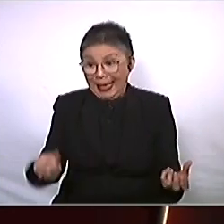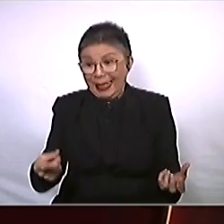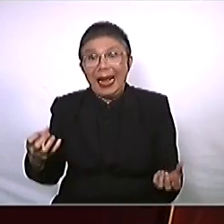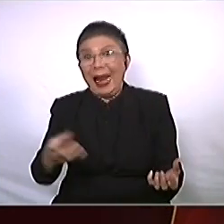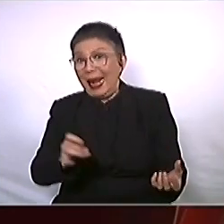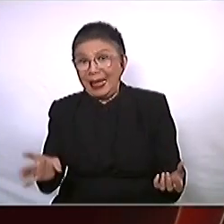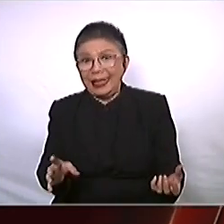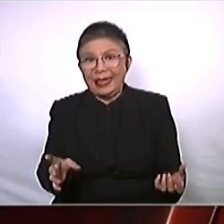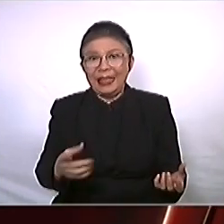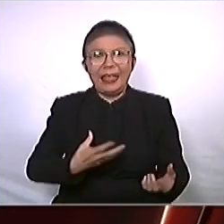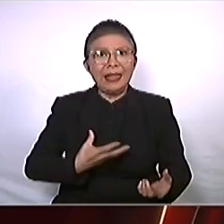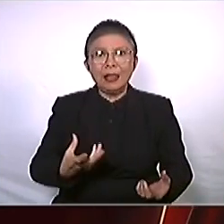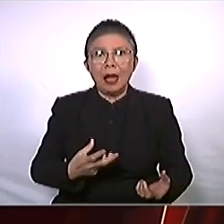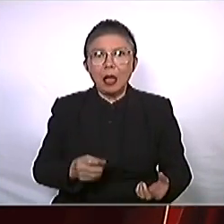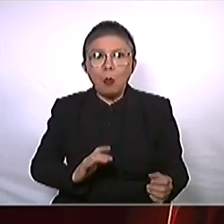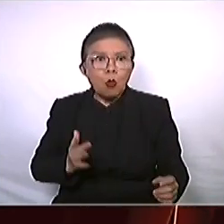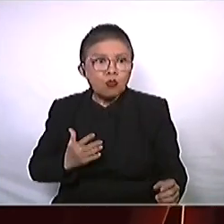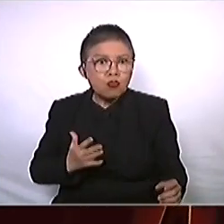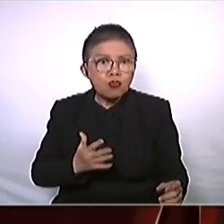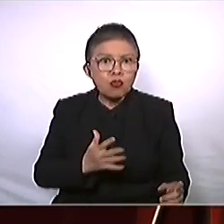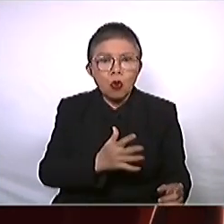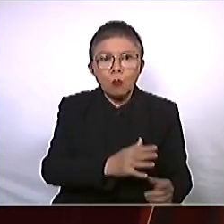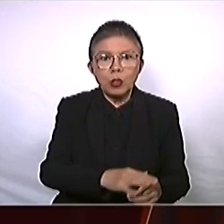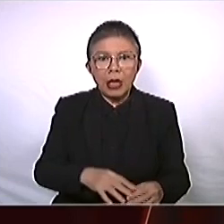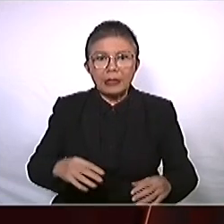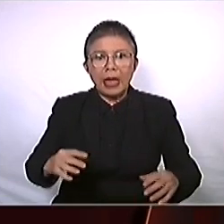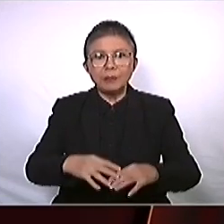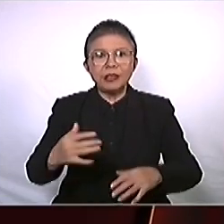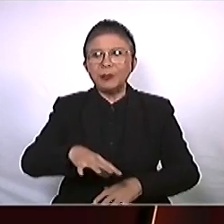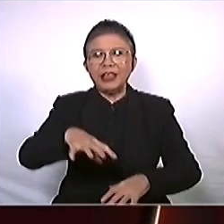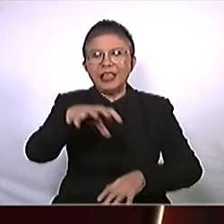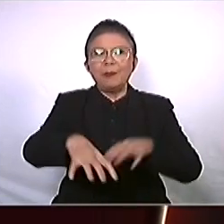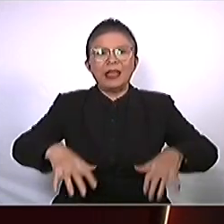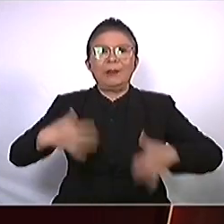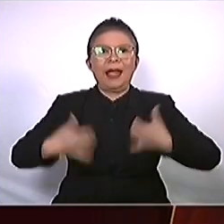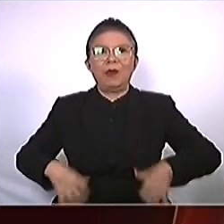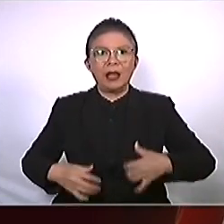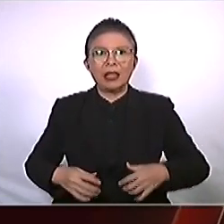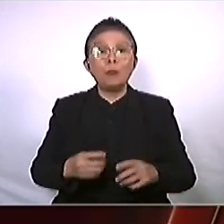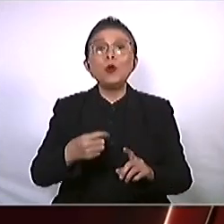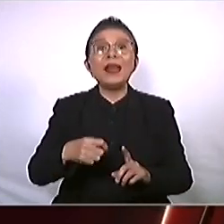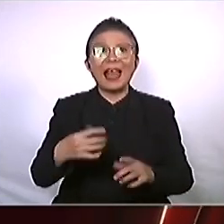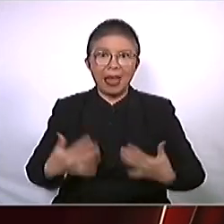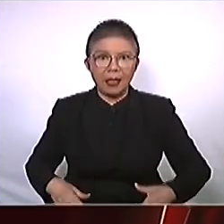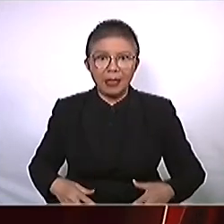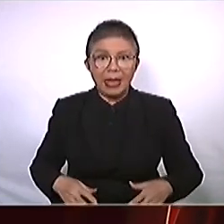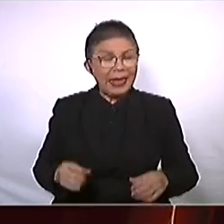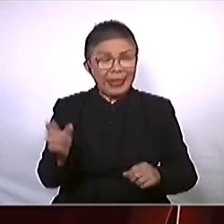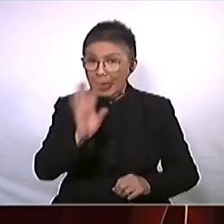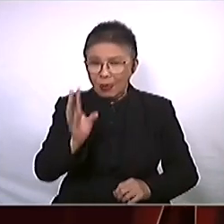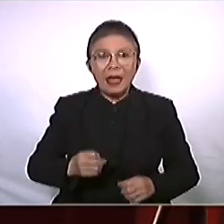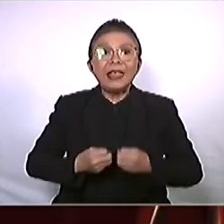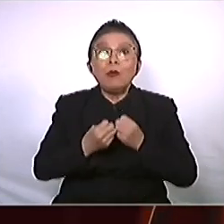kita ini tidak ingin berburu di dalam kebun binatang. Kita ingin